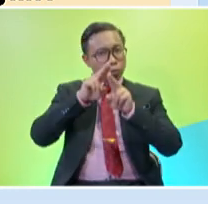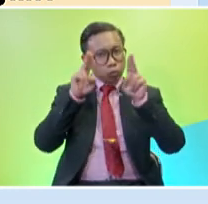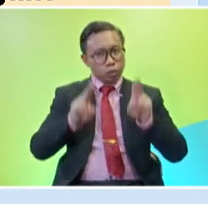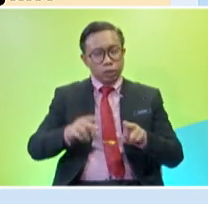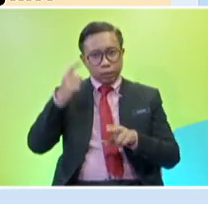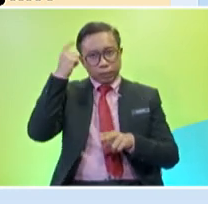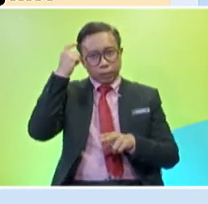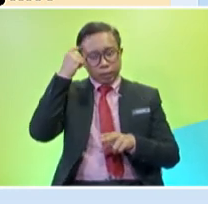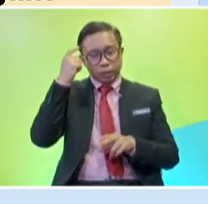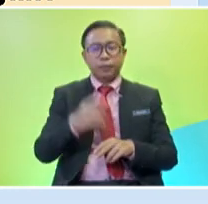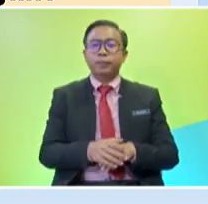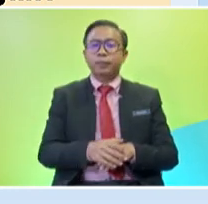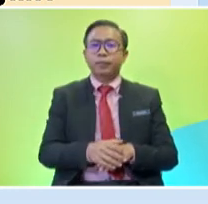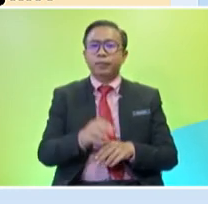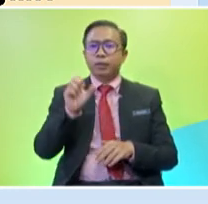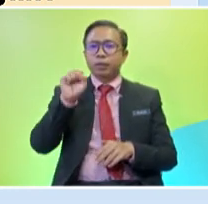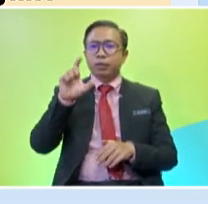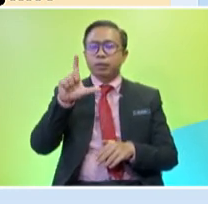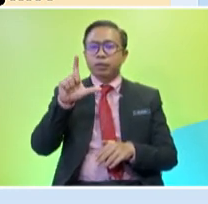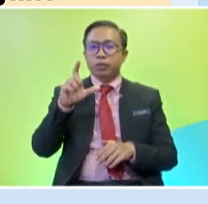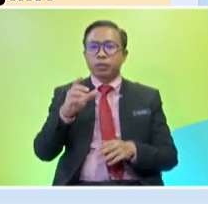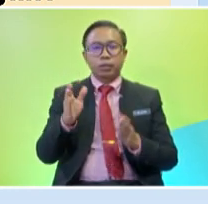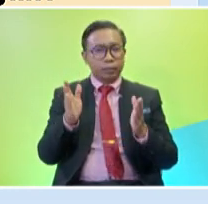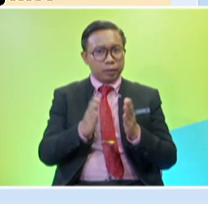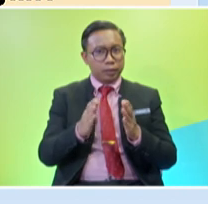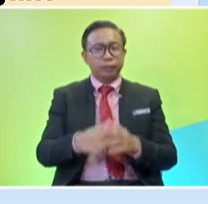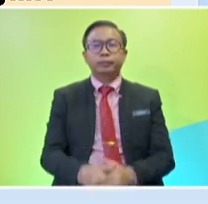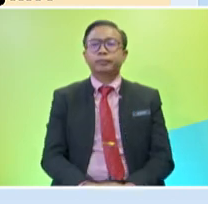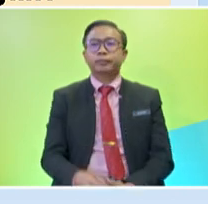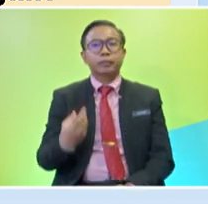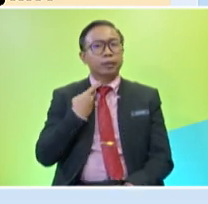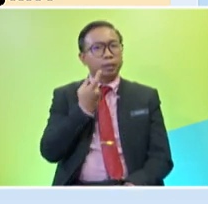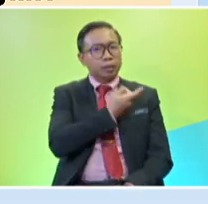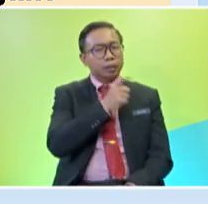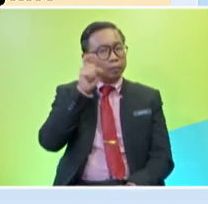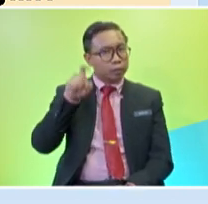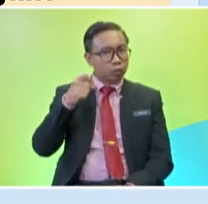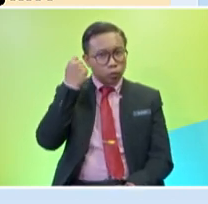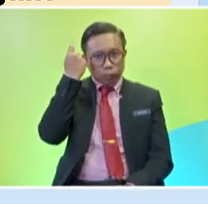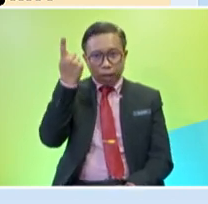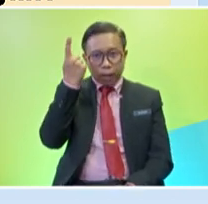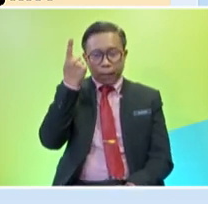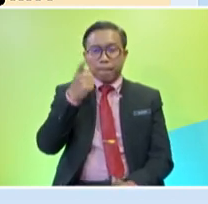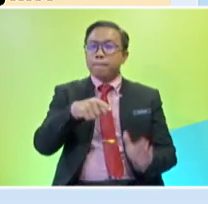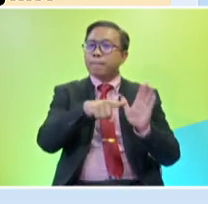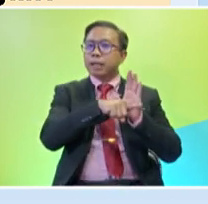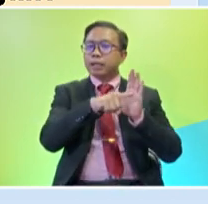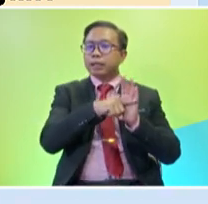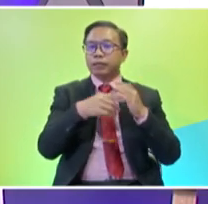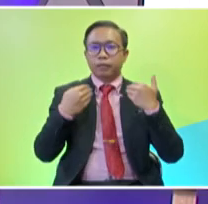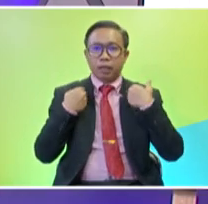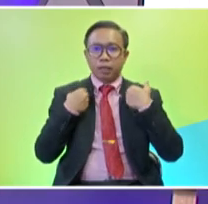bagian sel kimia ringkas pertama untuk sel kimia ringkas kita perlu paham Terminal negatif adalah